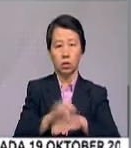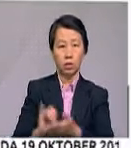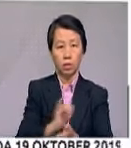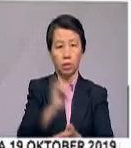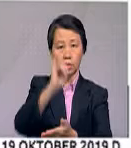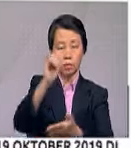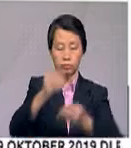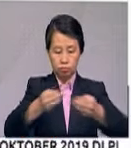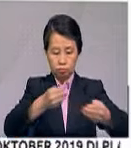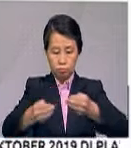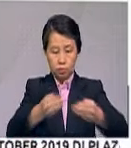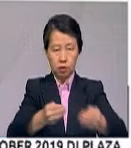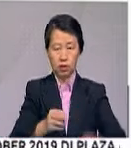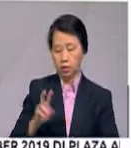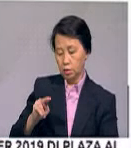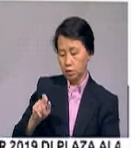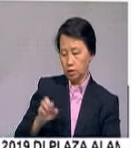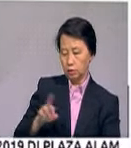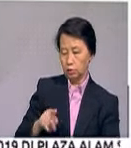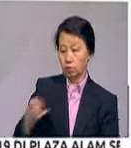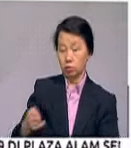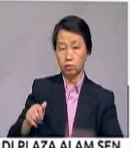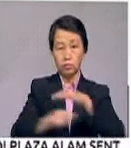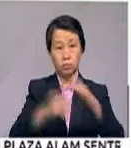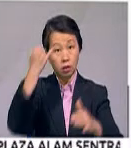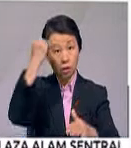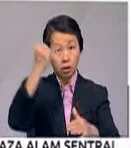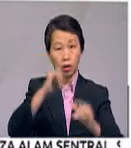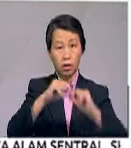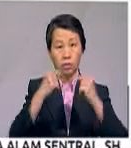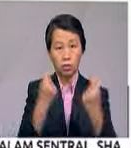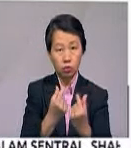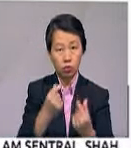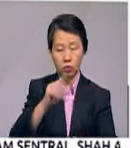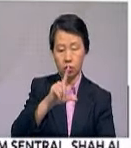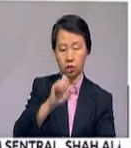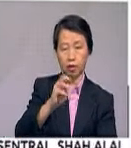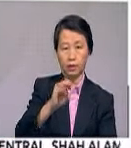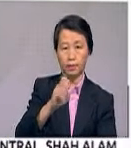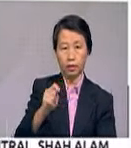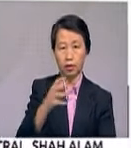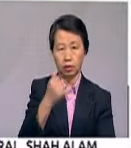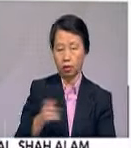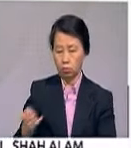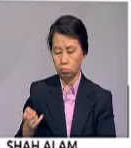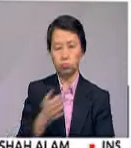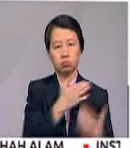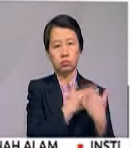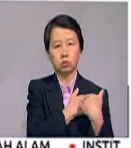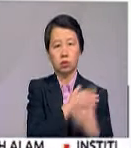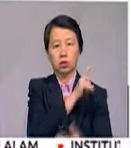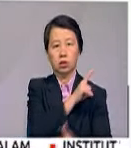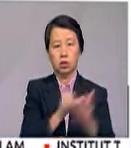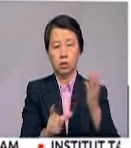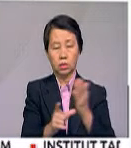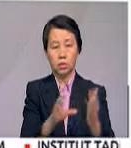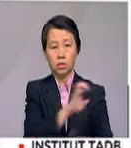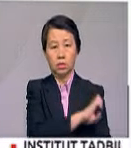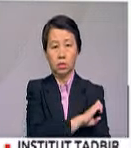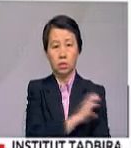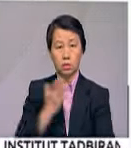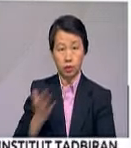of Management. Nazir juga pengasas bersama Aspen Group Holdings Limited dan kini memegang jawatan timbalan pengerusi